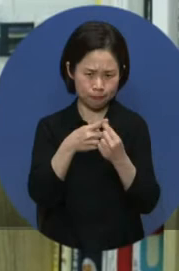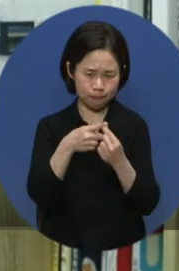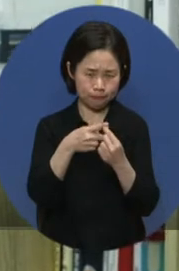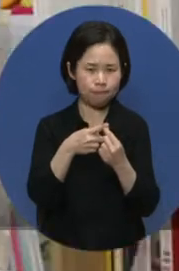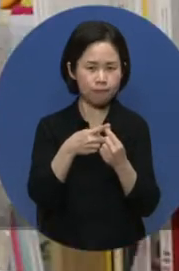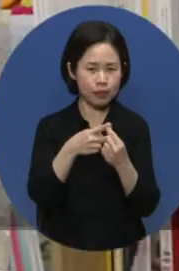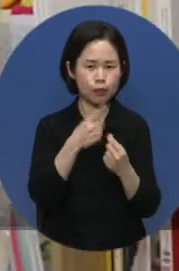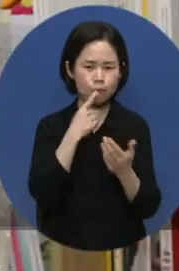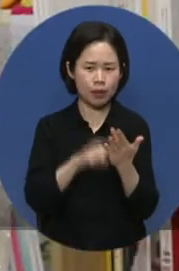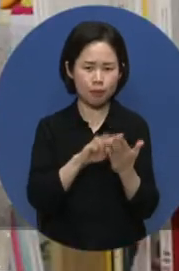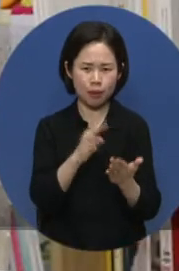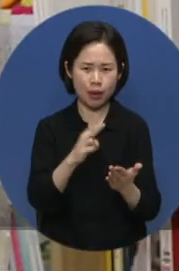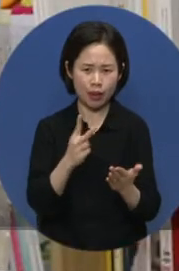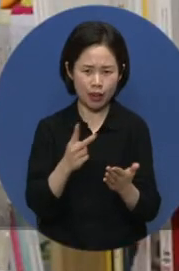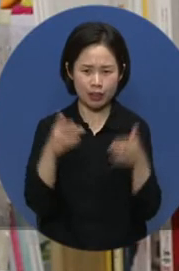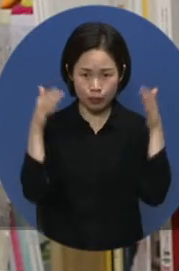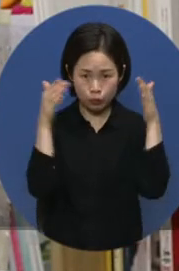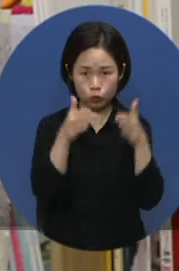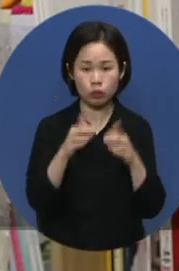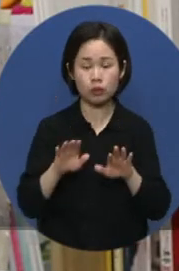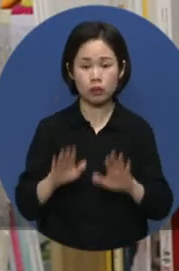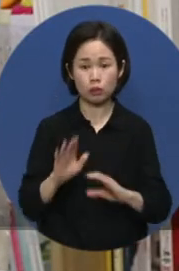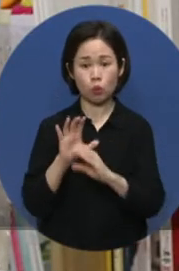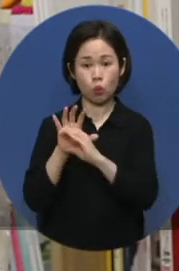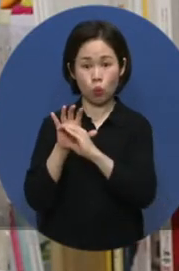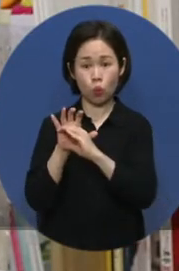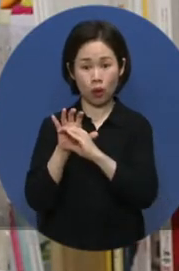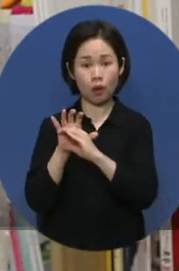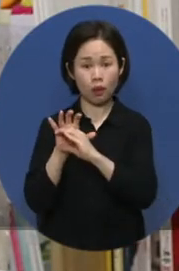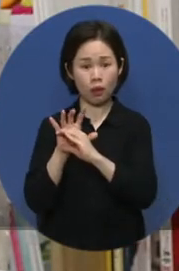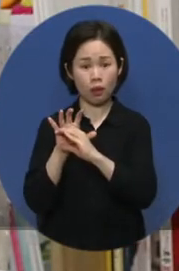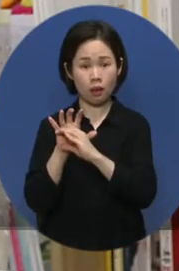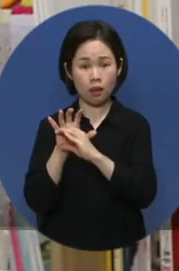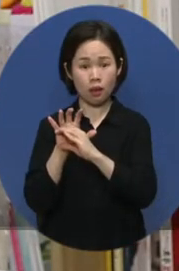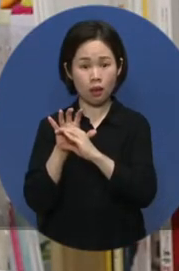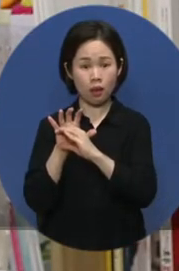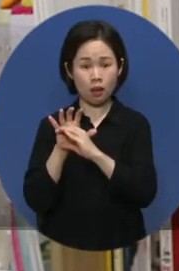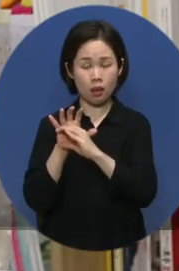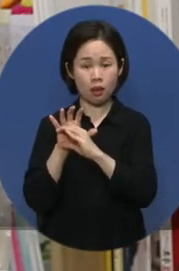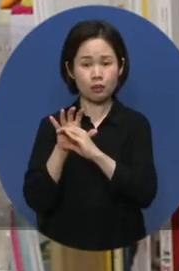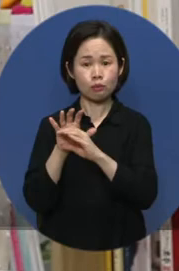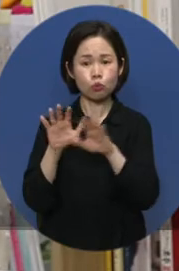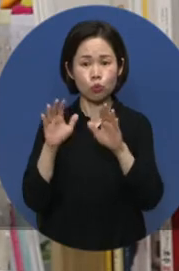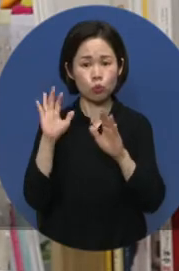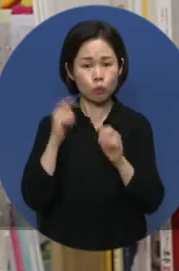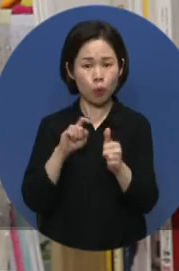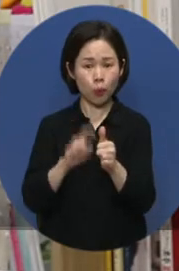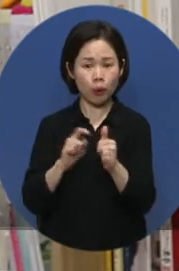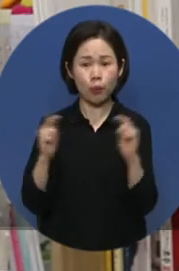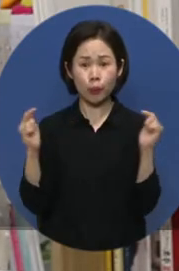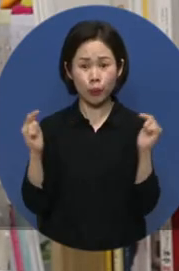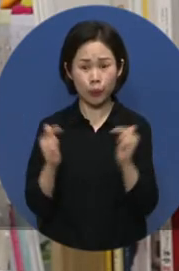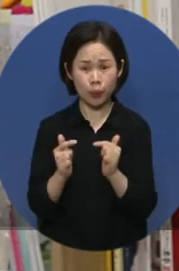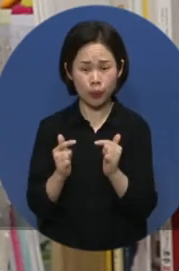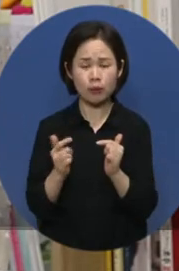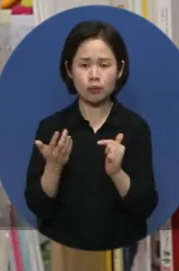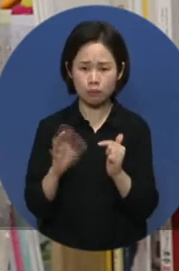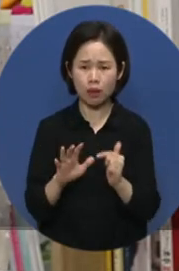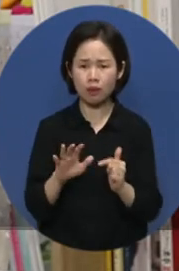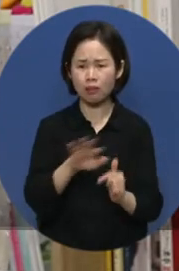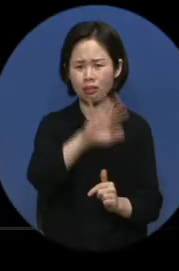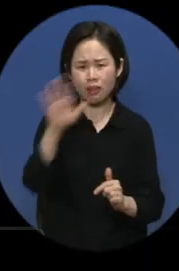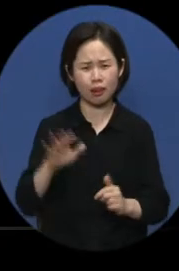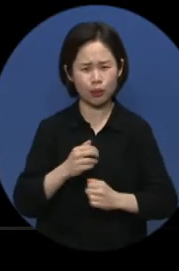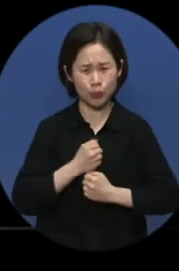해요. 사실 지금 코로나19가 아직 이제 확산이 조금 주춤하긴 했지만 아직도 모두 조심하고